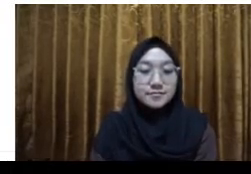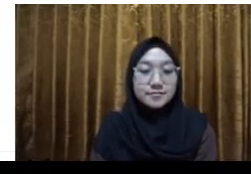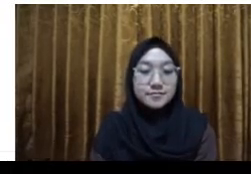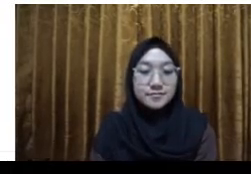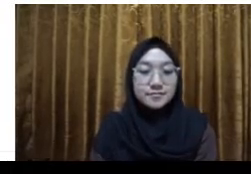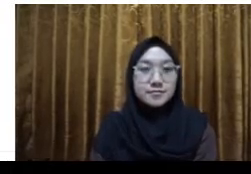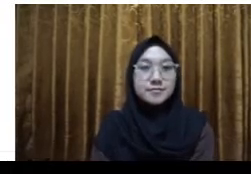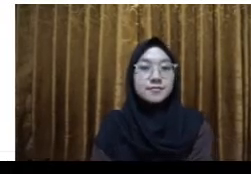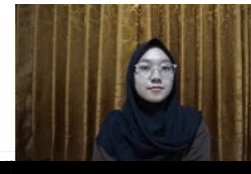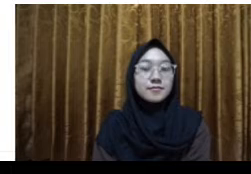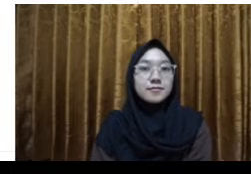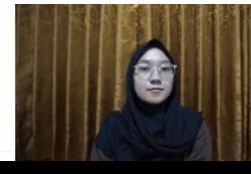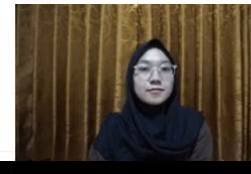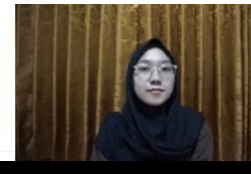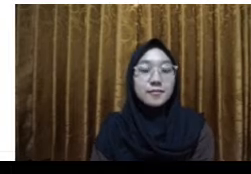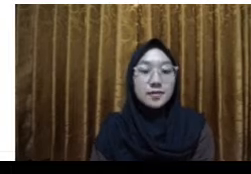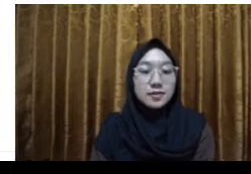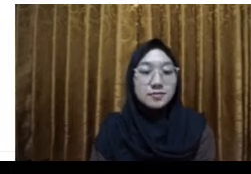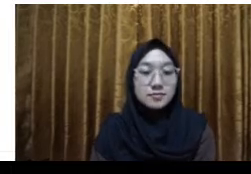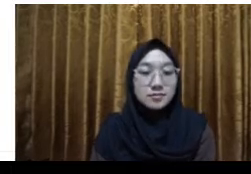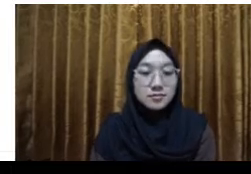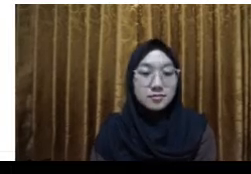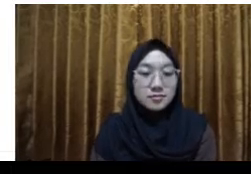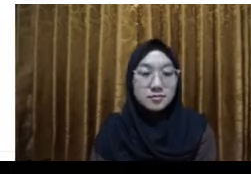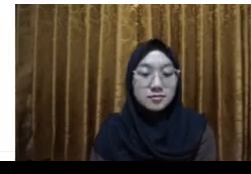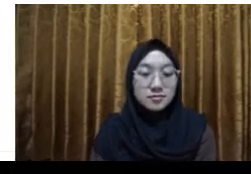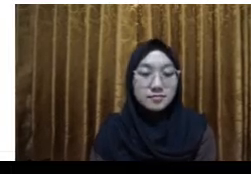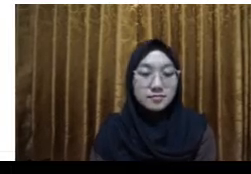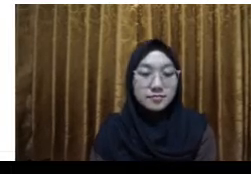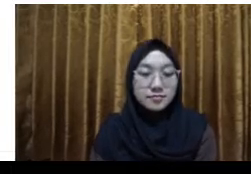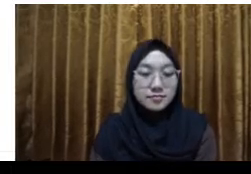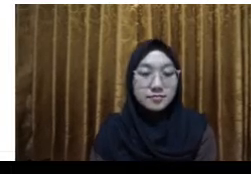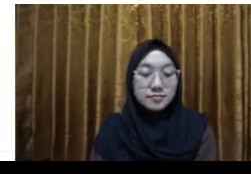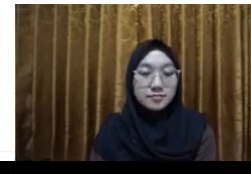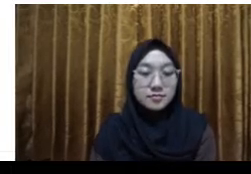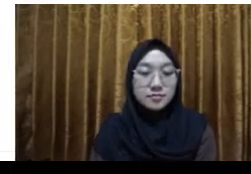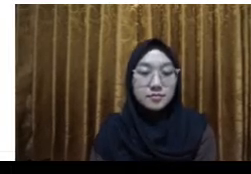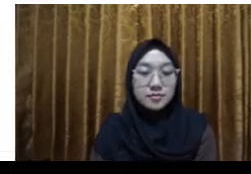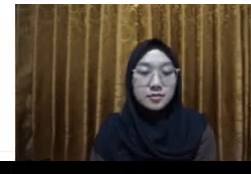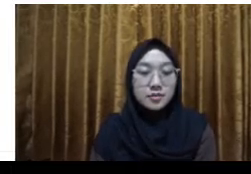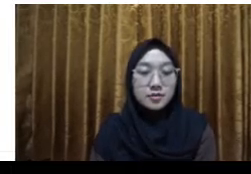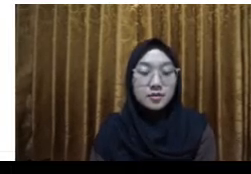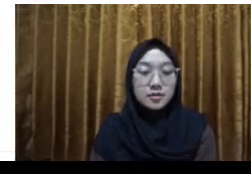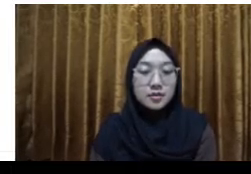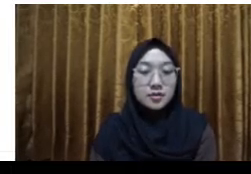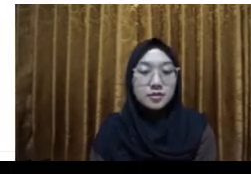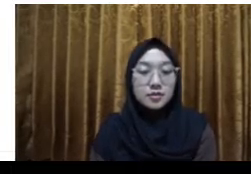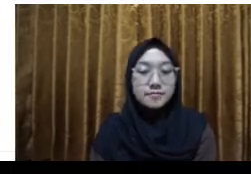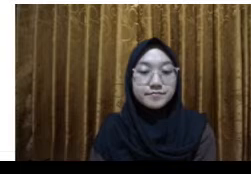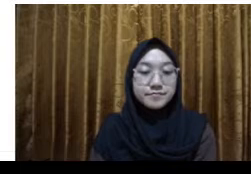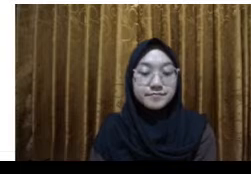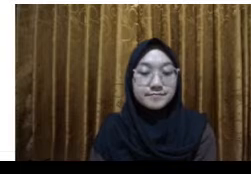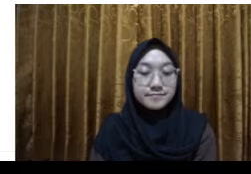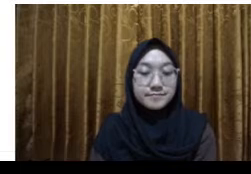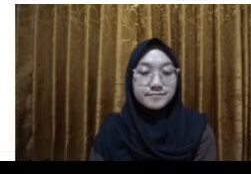quadrillion 410 trillion. Nah, coba kita buka ya file ini ya. Apakah formatnya foto apa tidak ini? Saya lupa.